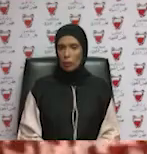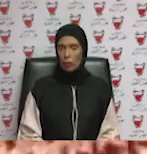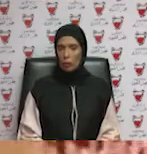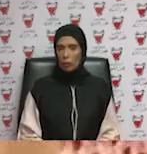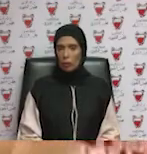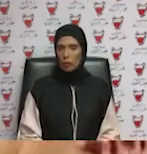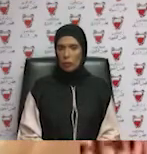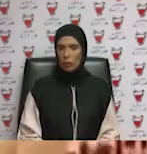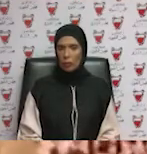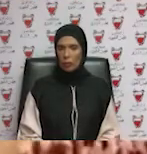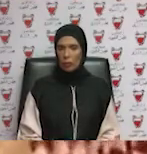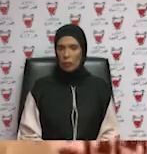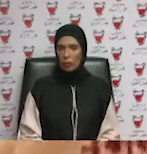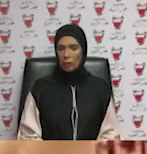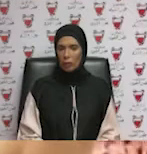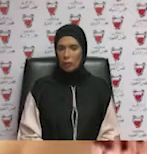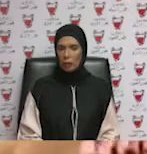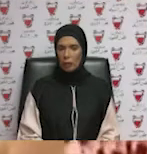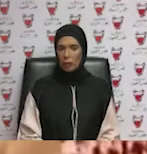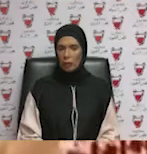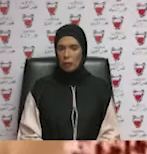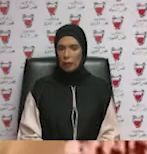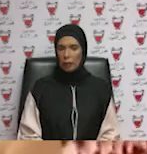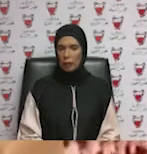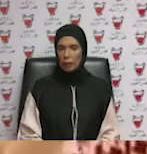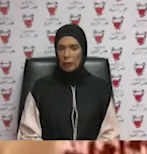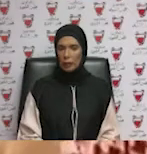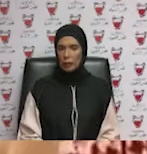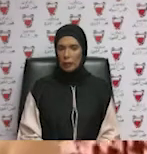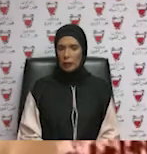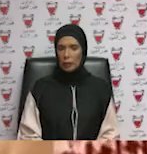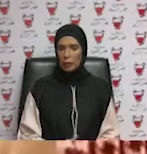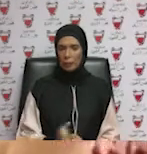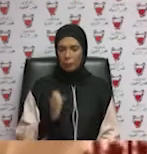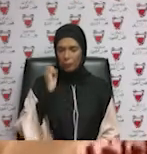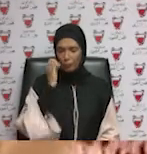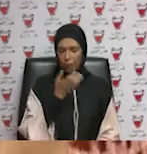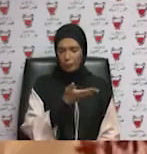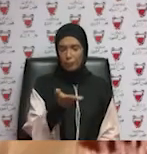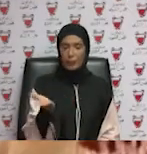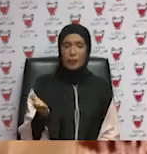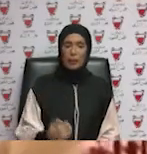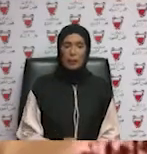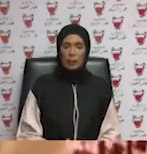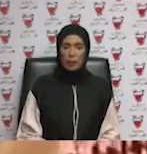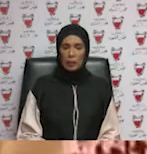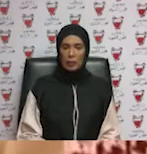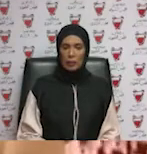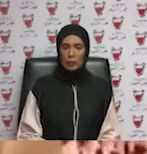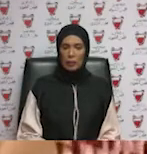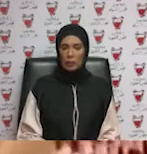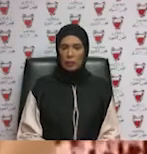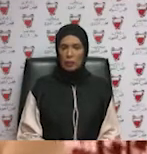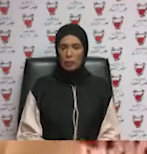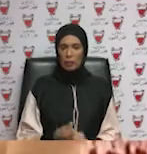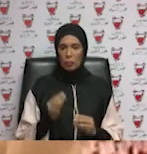شكرا سيدي معالي الرئيس. أولا أبغى يسعد صباحكم بخير. أمانة أنا ما حضرت يعني